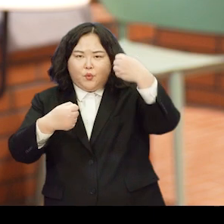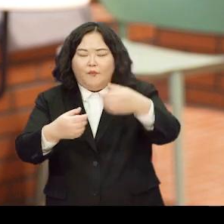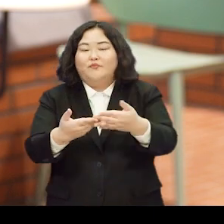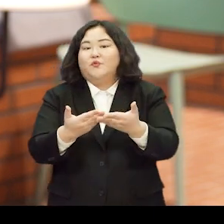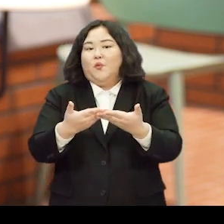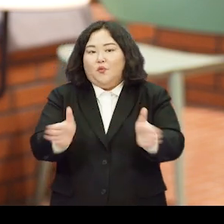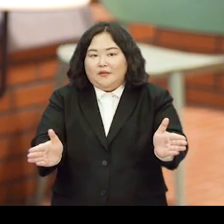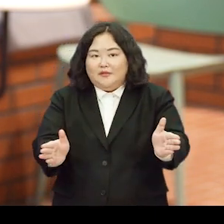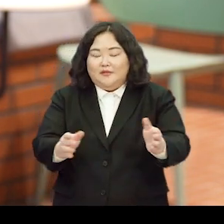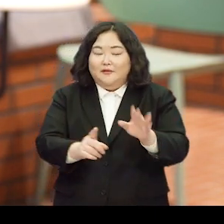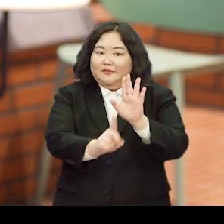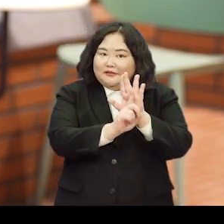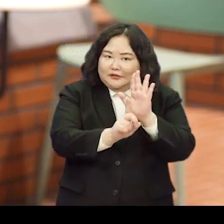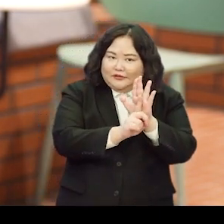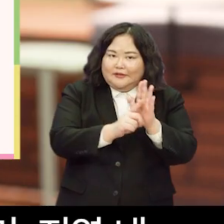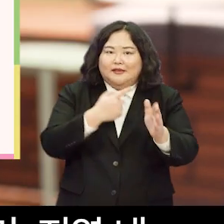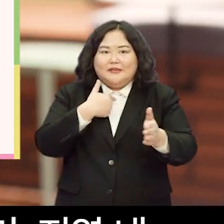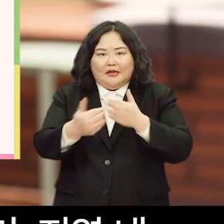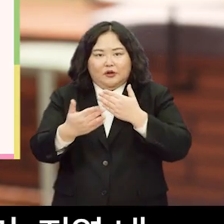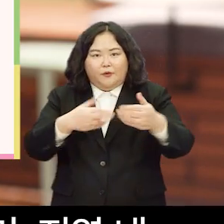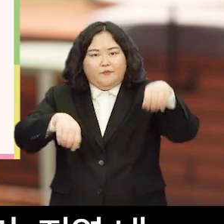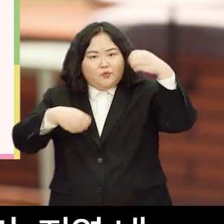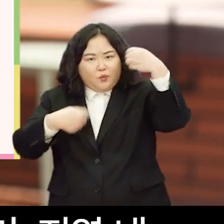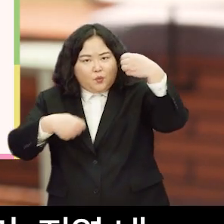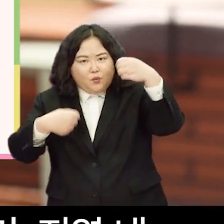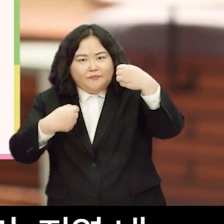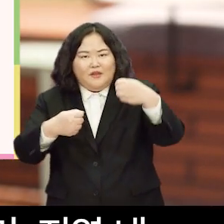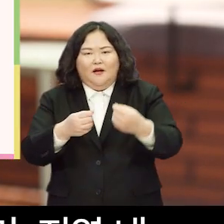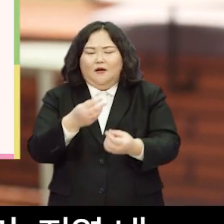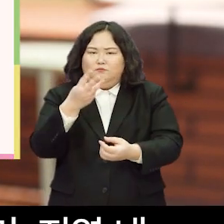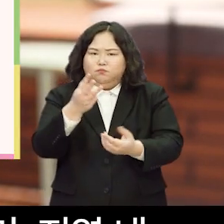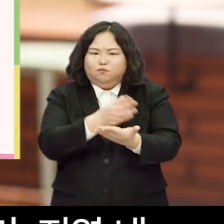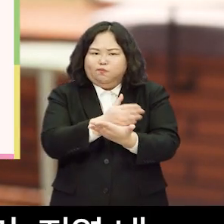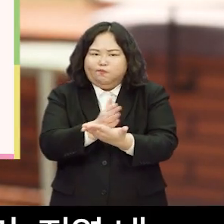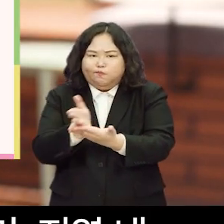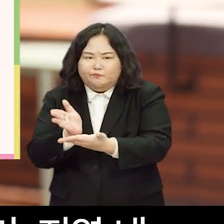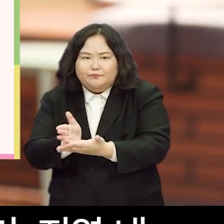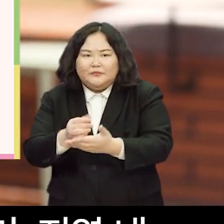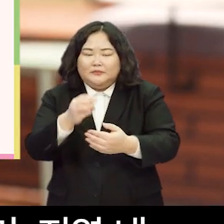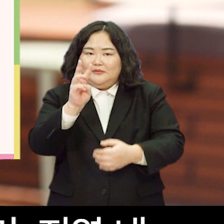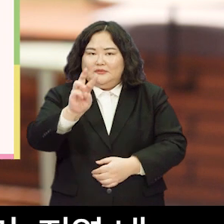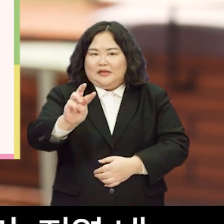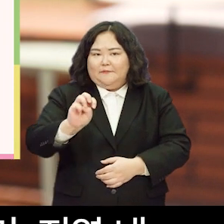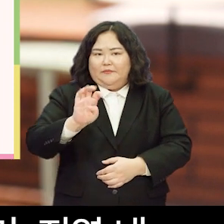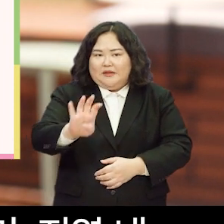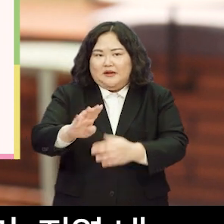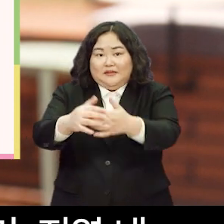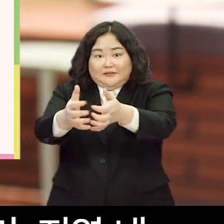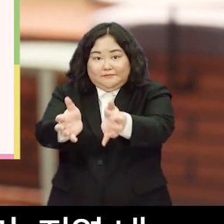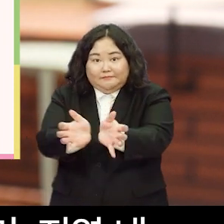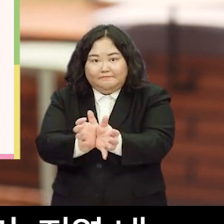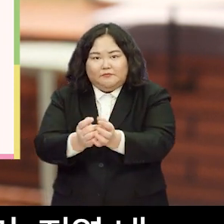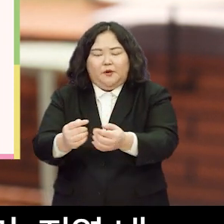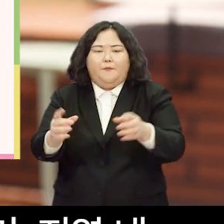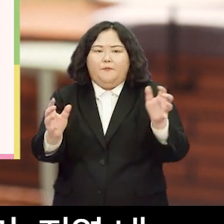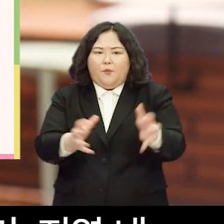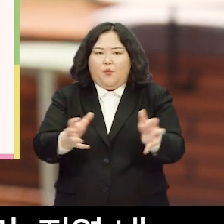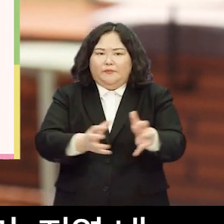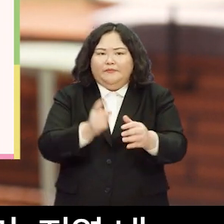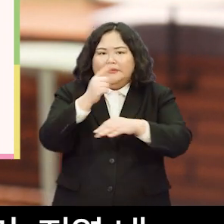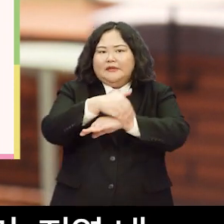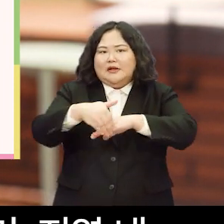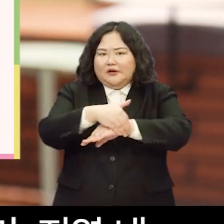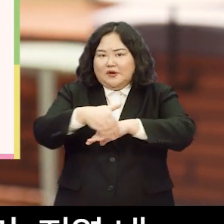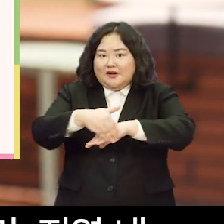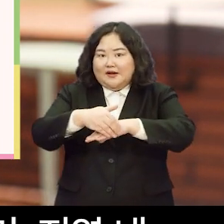공연이 펼쳐지는 공간인데요. 전시, 체험, 공연 및 퍼포먼스 세 분야로 나눠 34팀의 참가자를